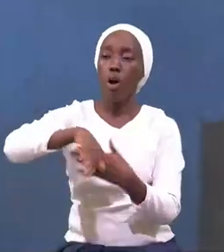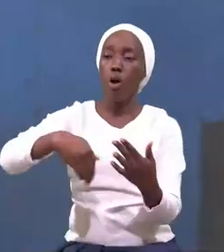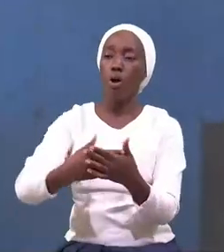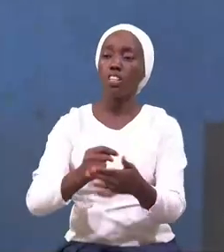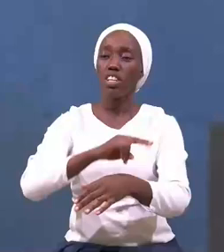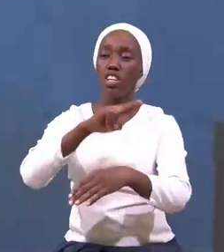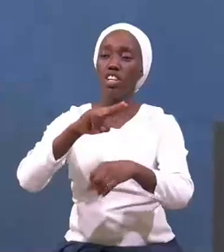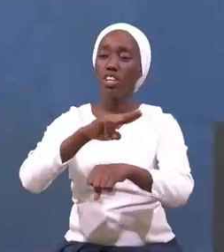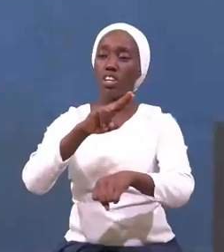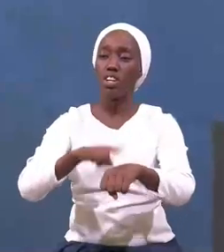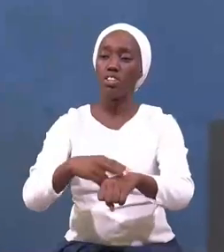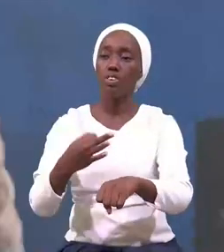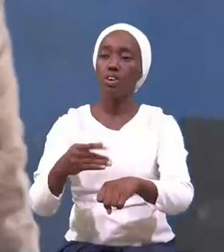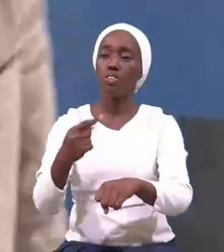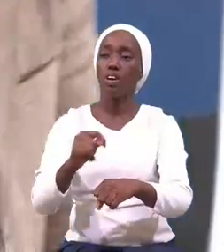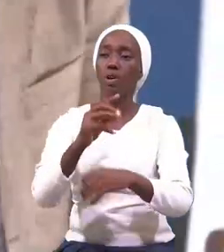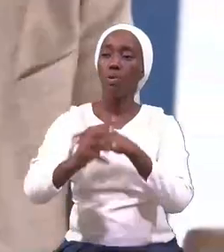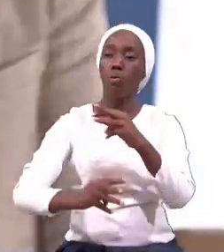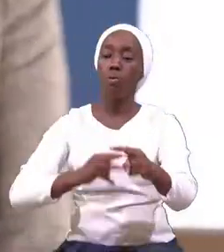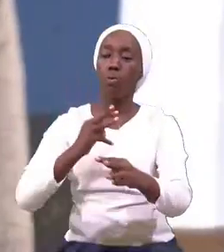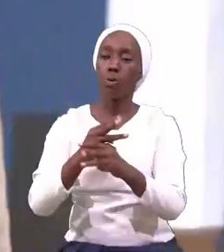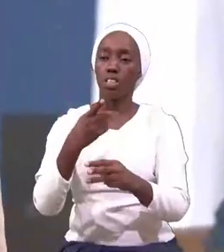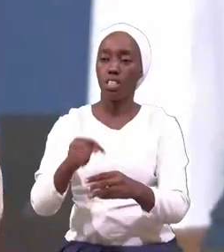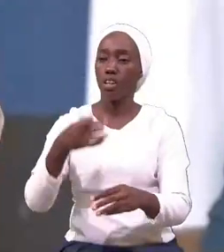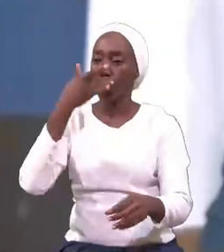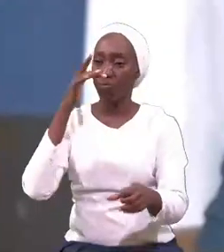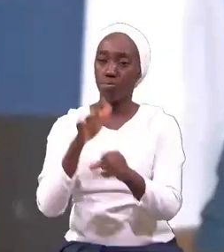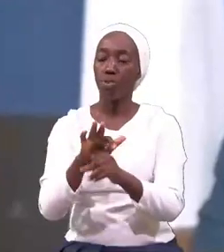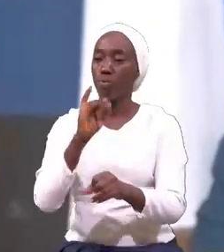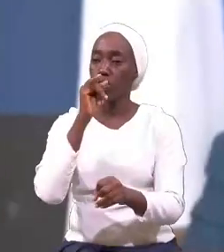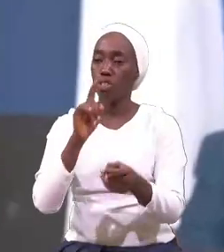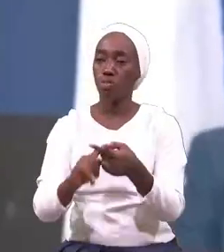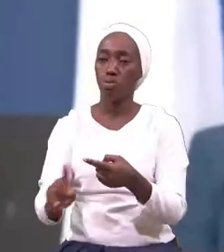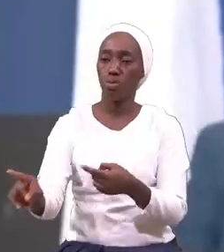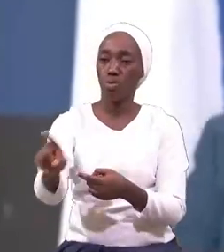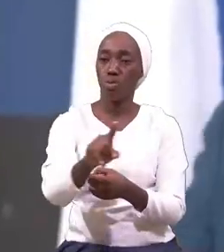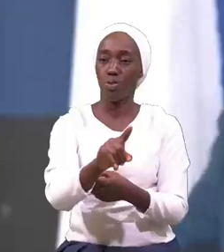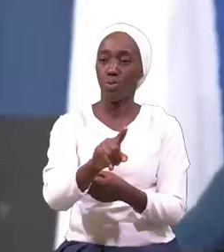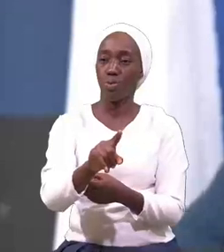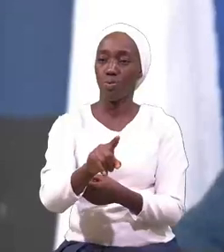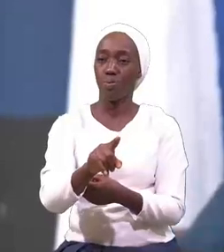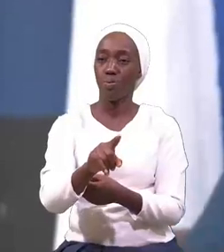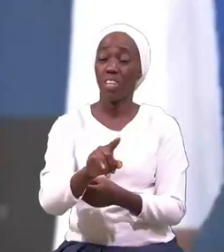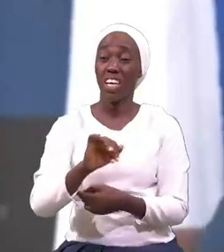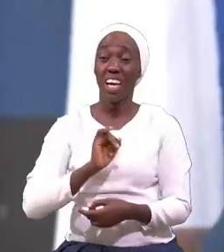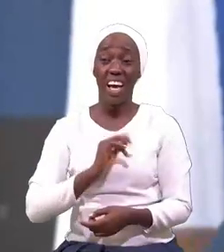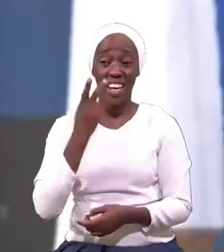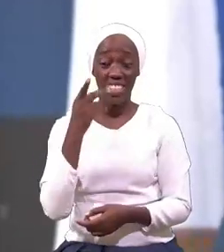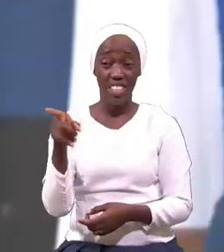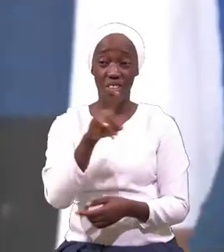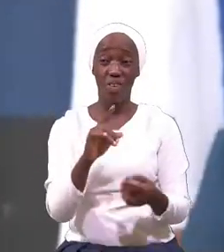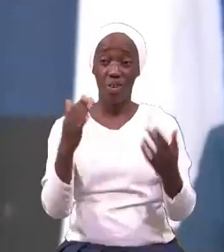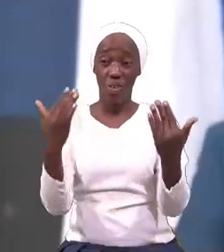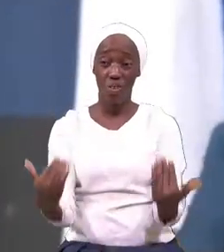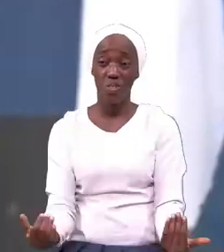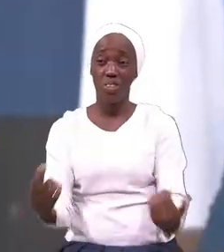dans toutes les nations du monde. La promesse est pour vous. Je te vois